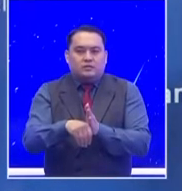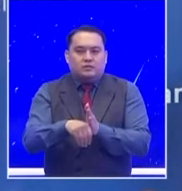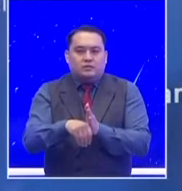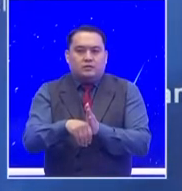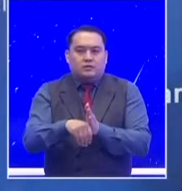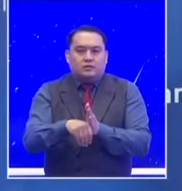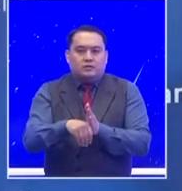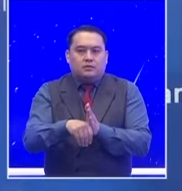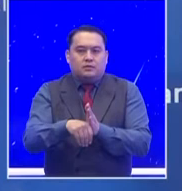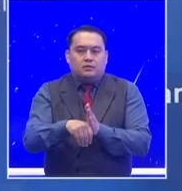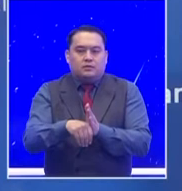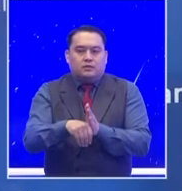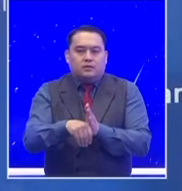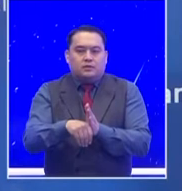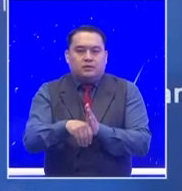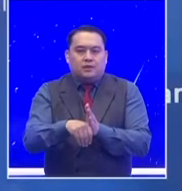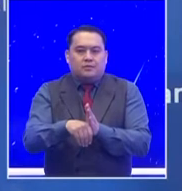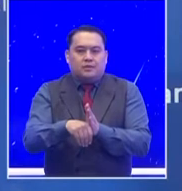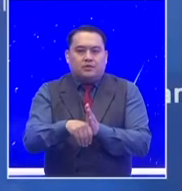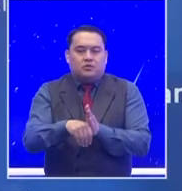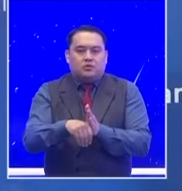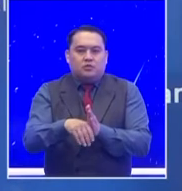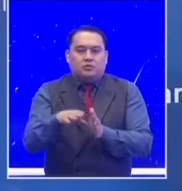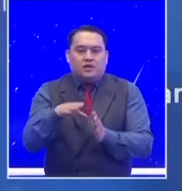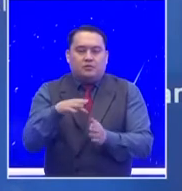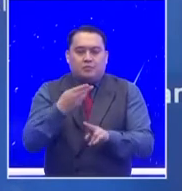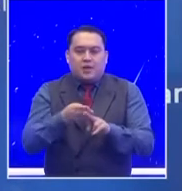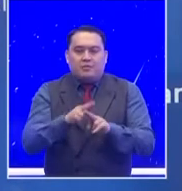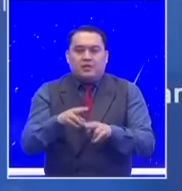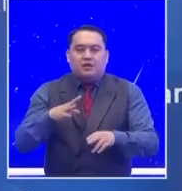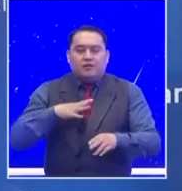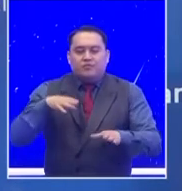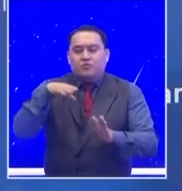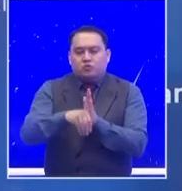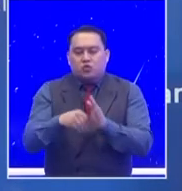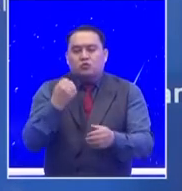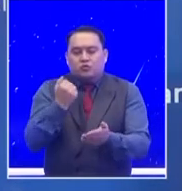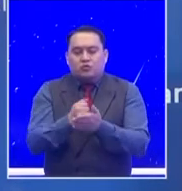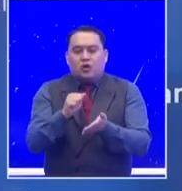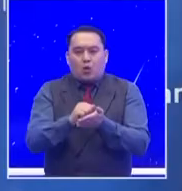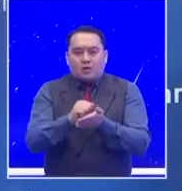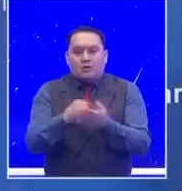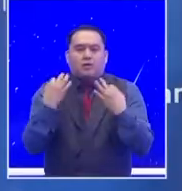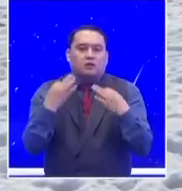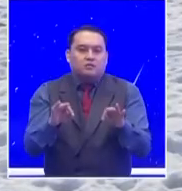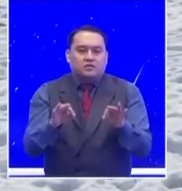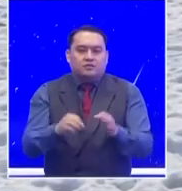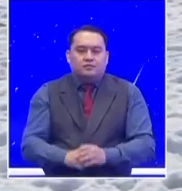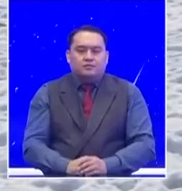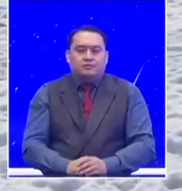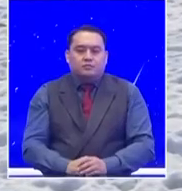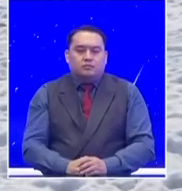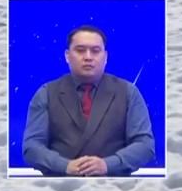ПРТ, на паспорт развития территории. То есть мы можем это включить на паспорт развития территории.